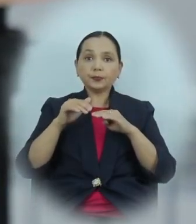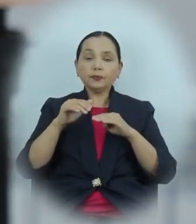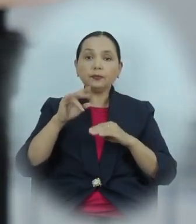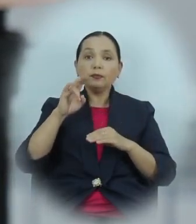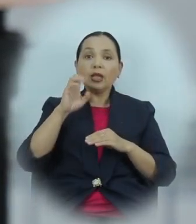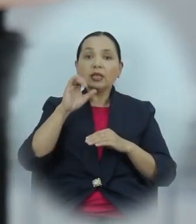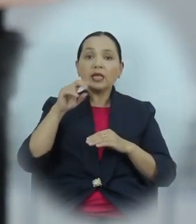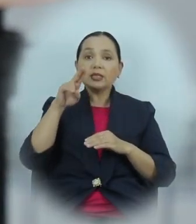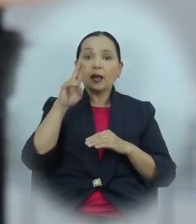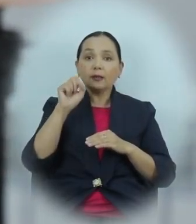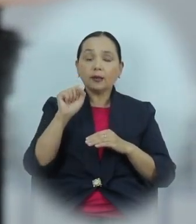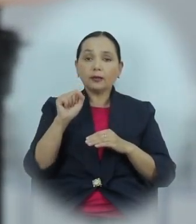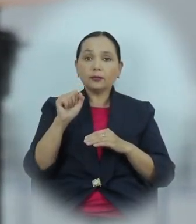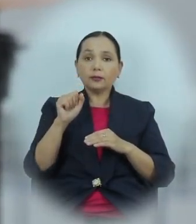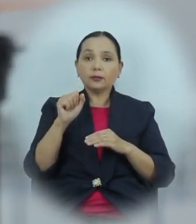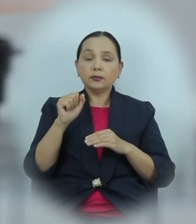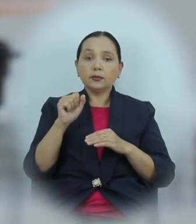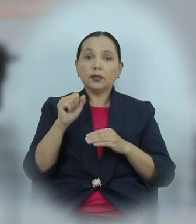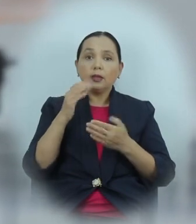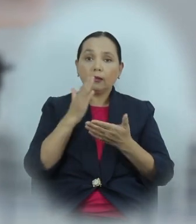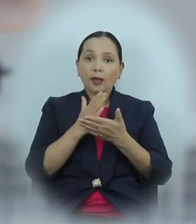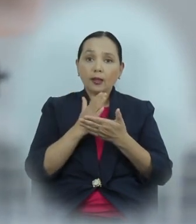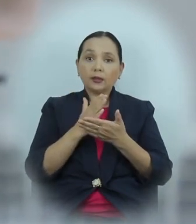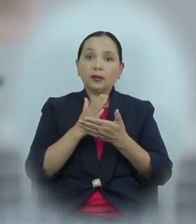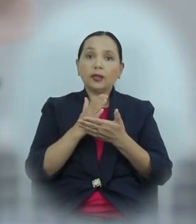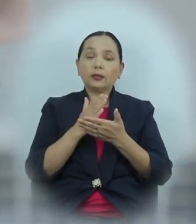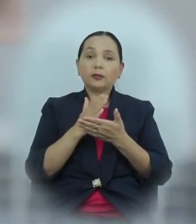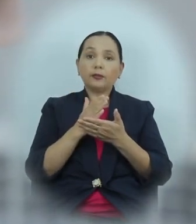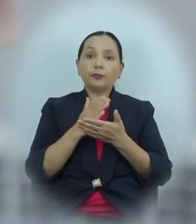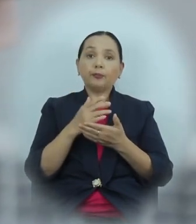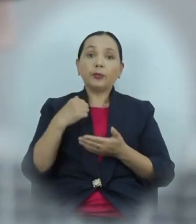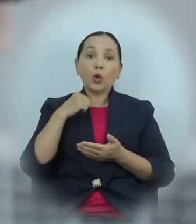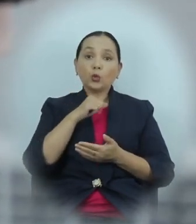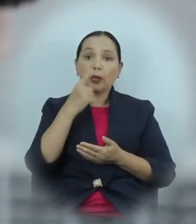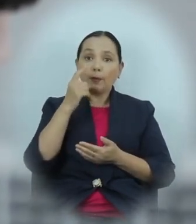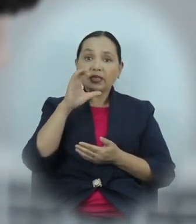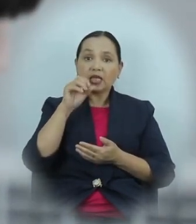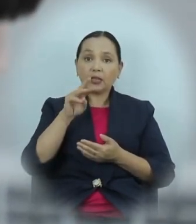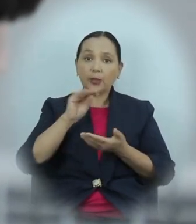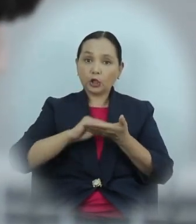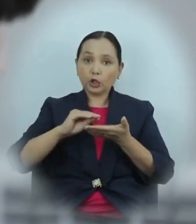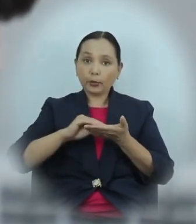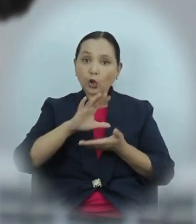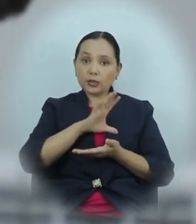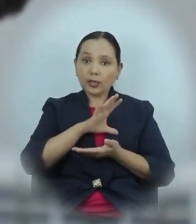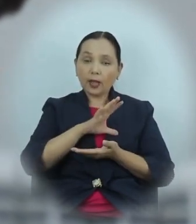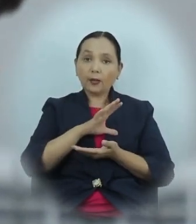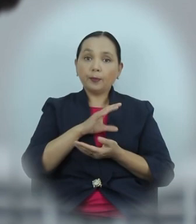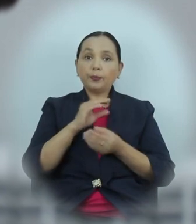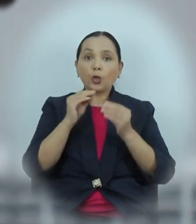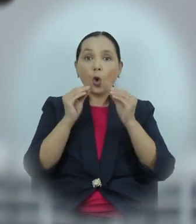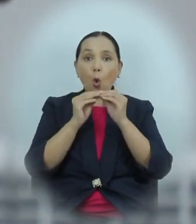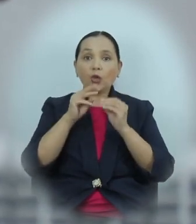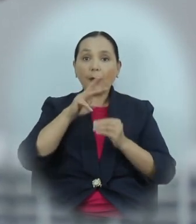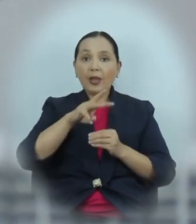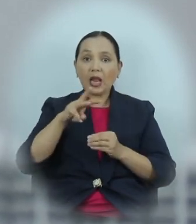nasadga raqam 3 o'zi yaratilgan raqam 3. O'zi 1 santimetr deb yozilgan. Ya'ni 10